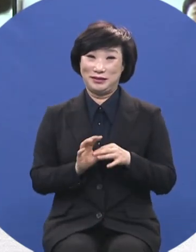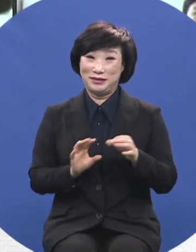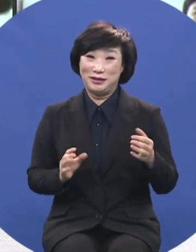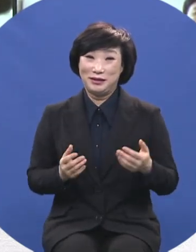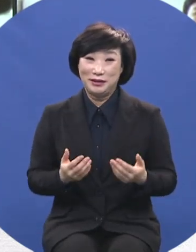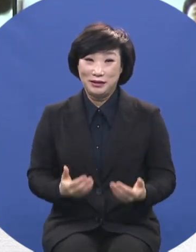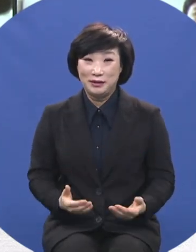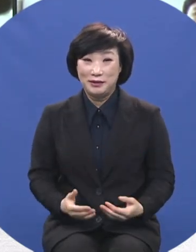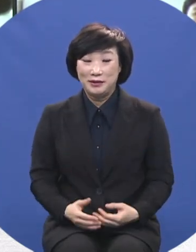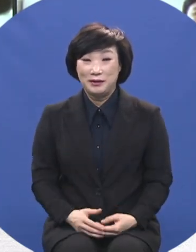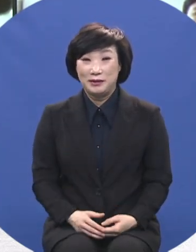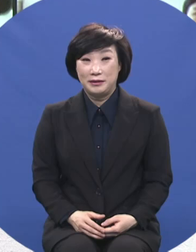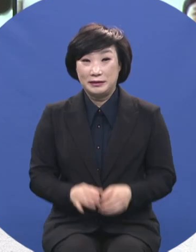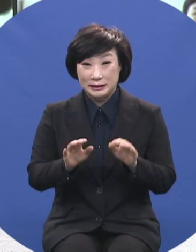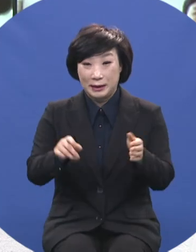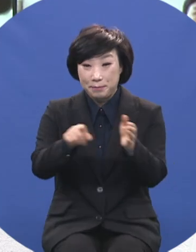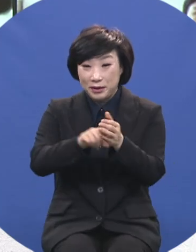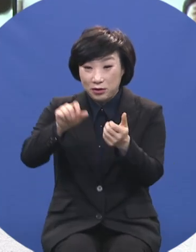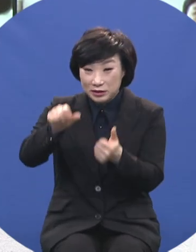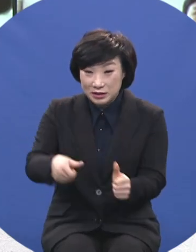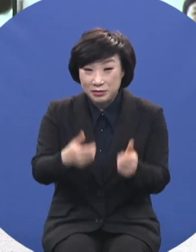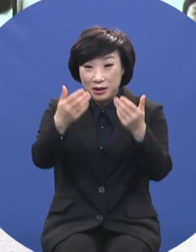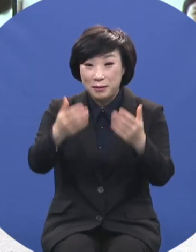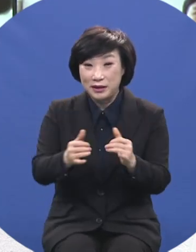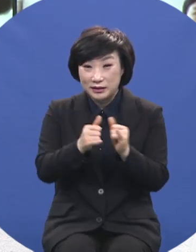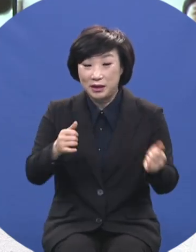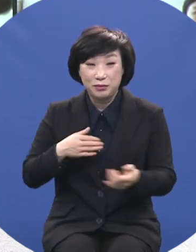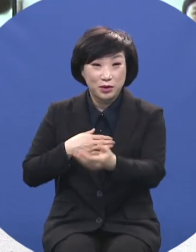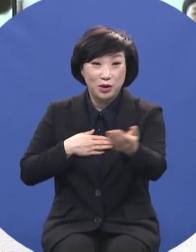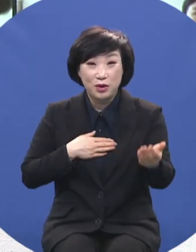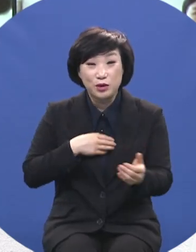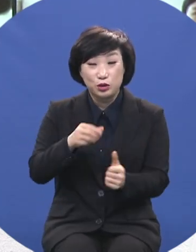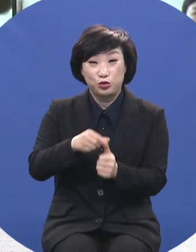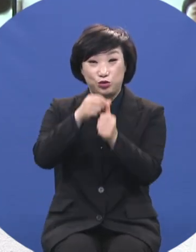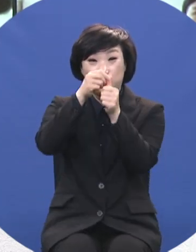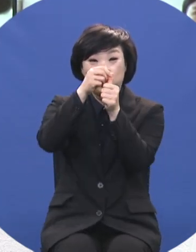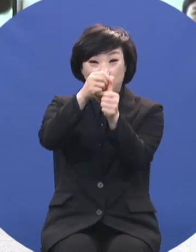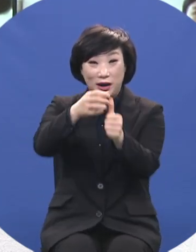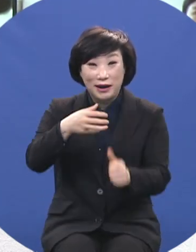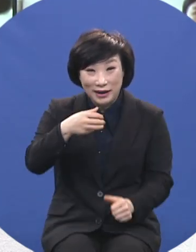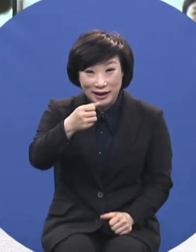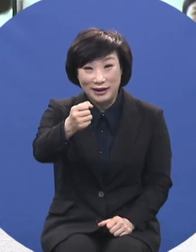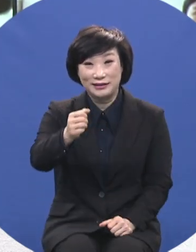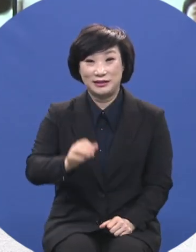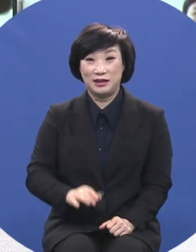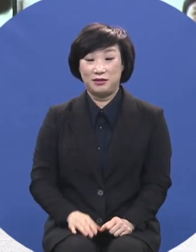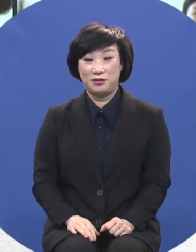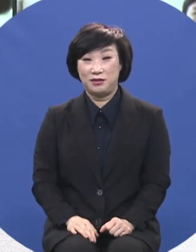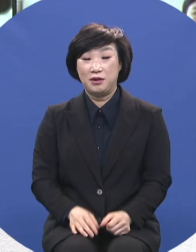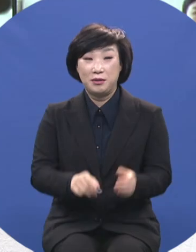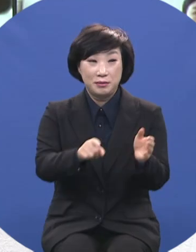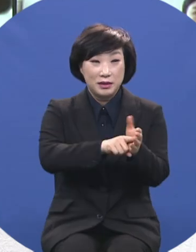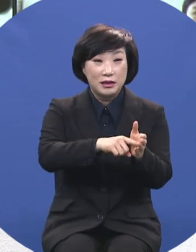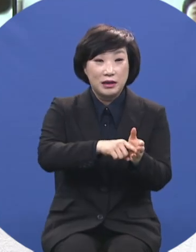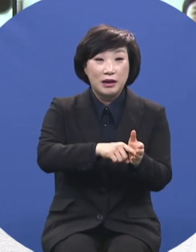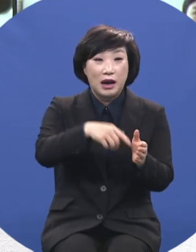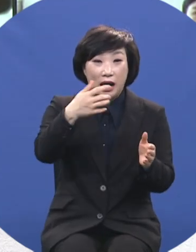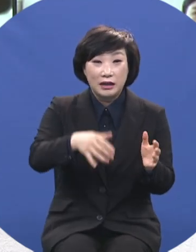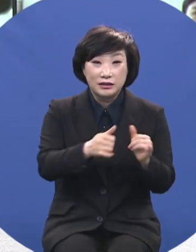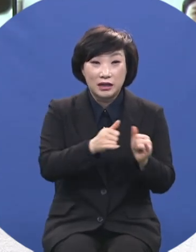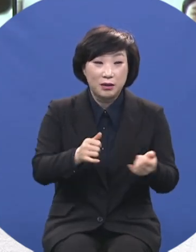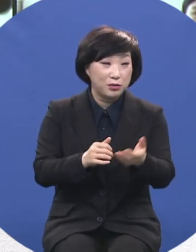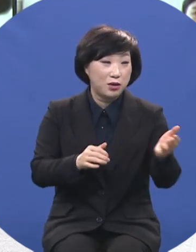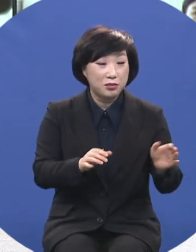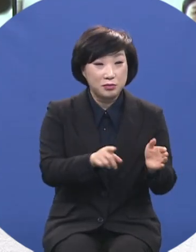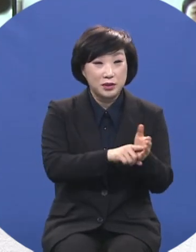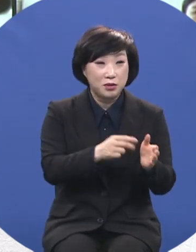응? 믿고 침례를 받는 사람들은 구원을 얻을 것이요, 믿지 않는 사람들은